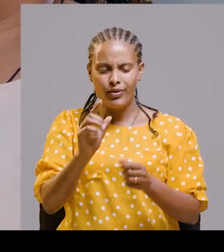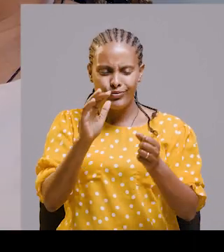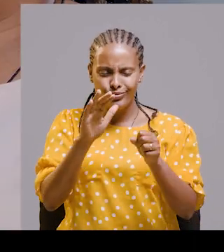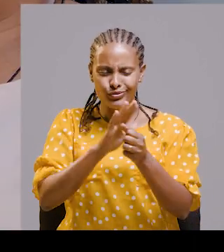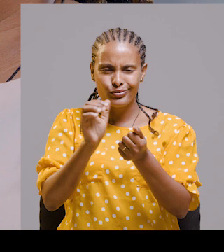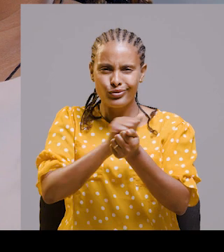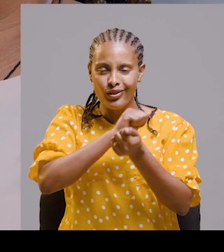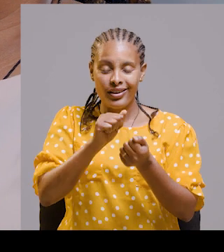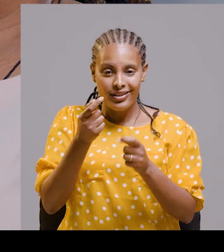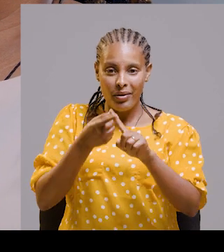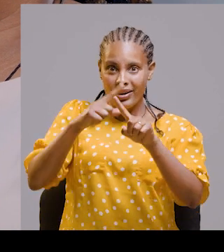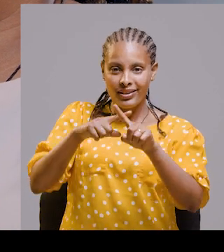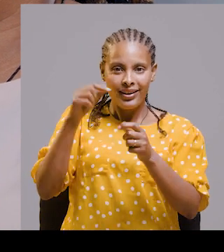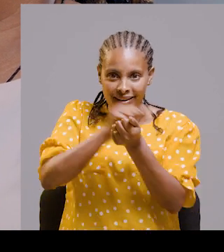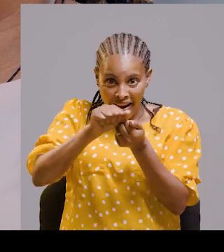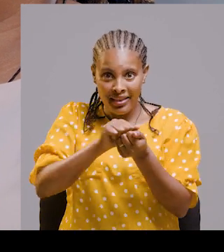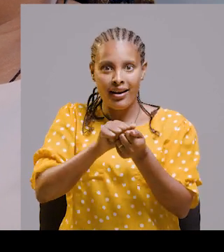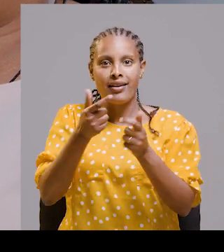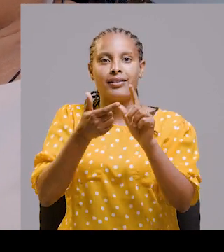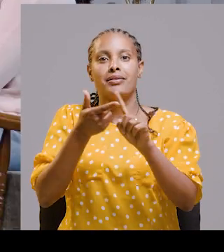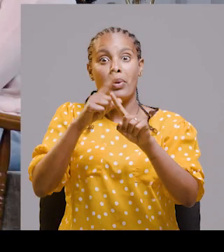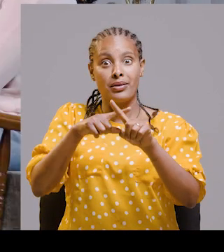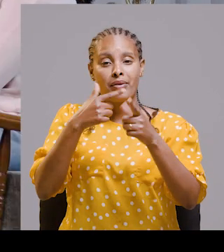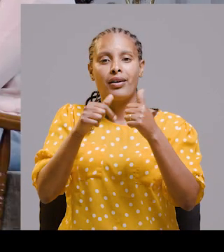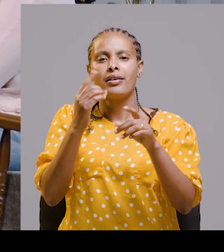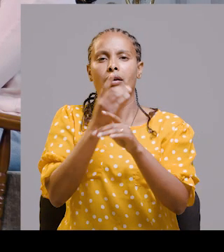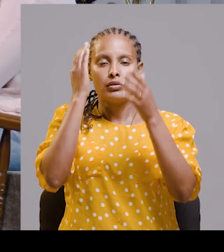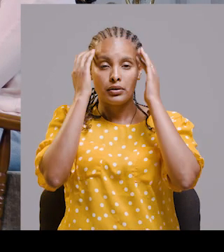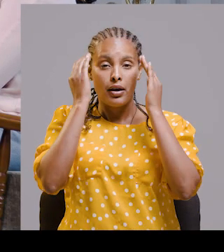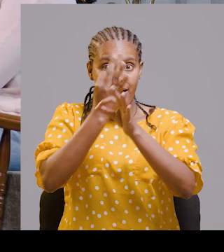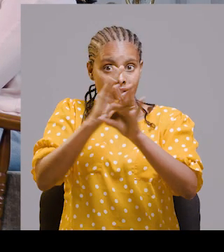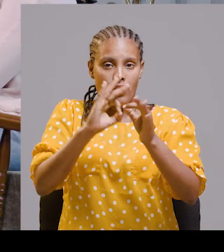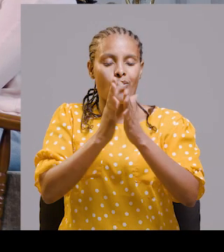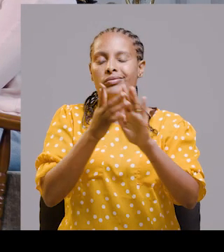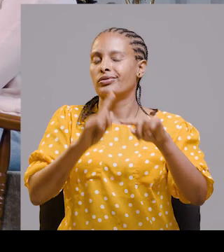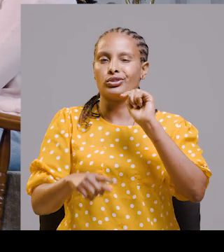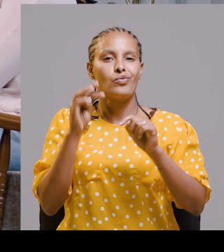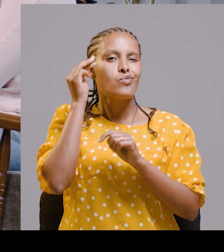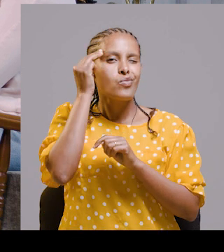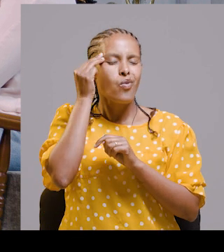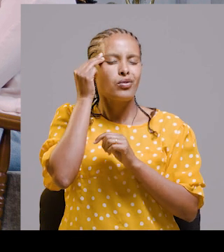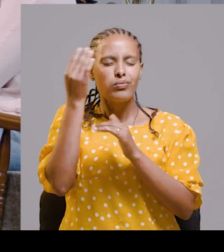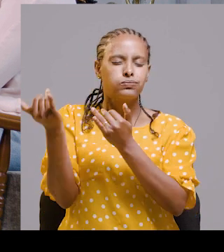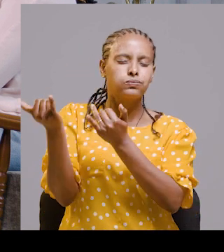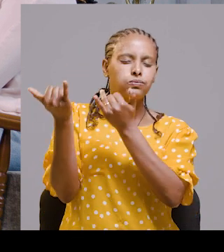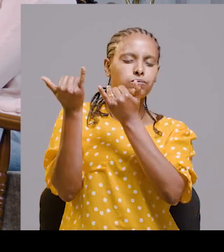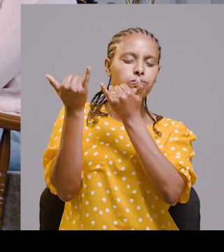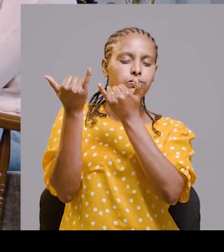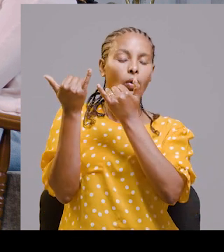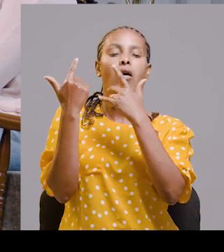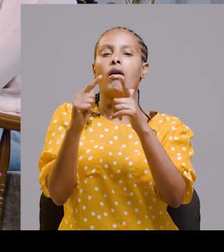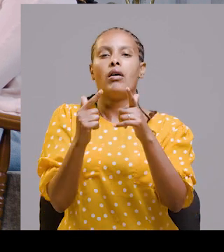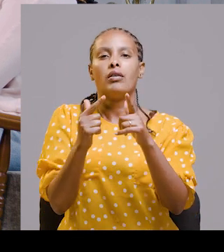በአንድ ጊዜ ትሮማ ዲሊት በተን የለውም ተመልሰን ሄደን ዲሊት አድርገን የተፈጠረውን ነገር ከጭንቅላታችን ውስጥ ያንን ሜሞሪ